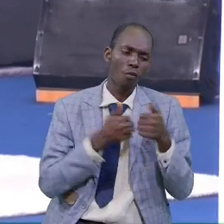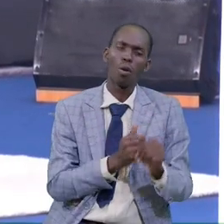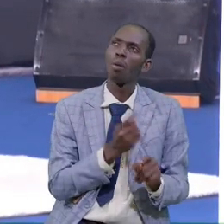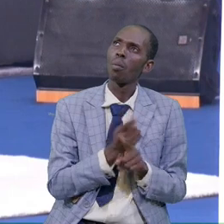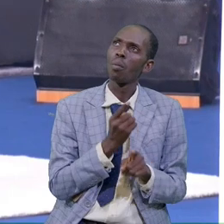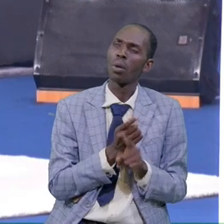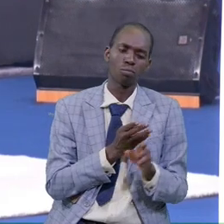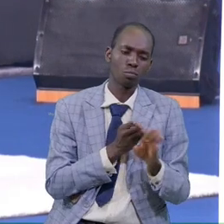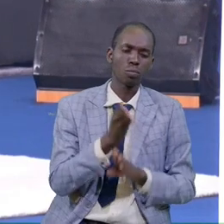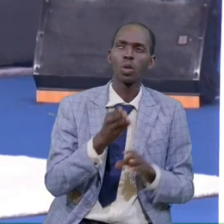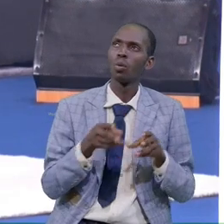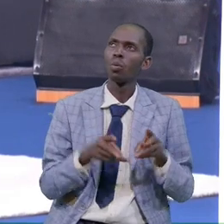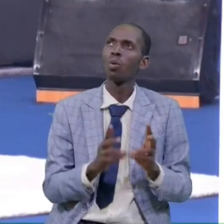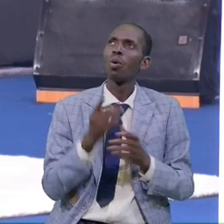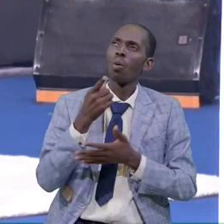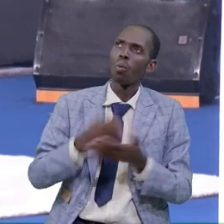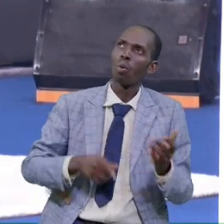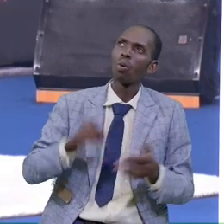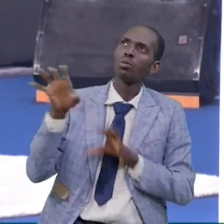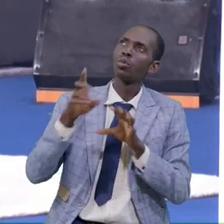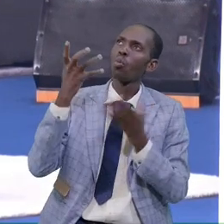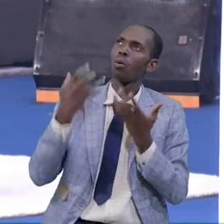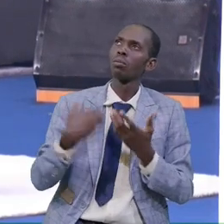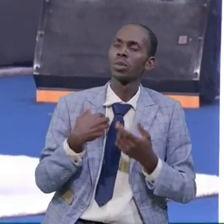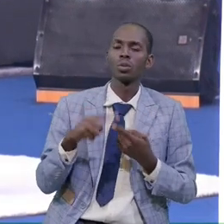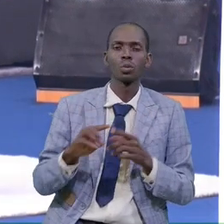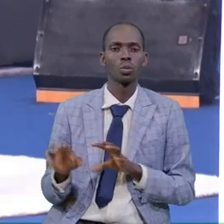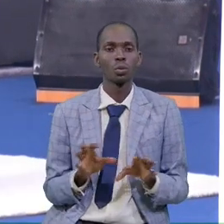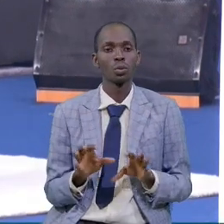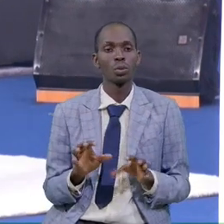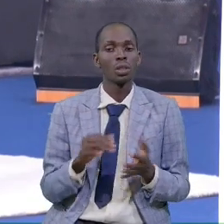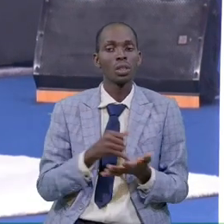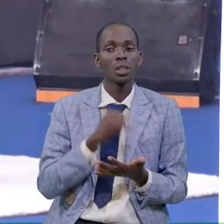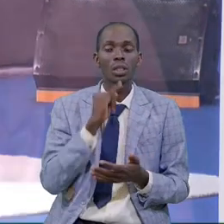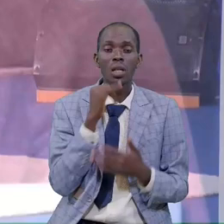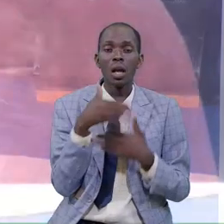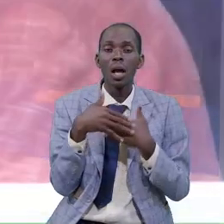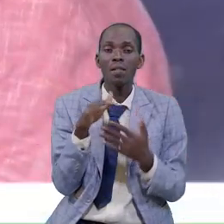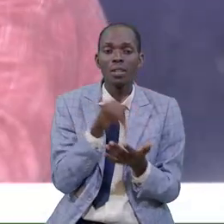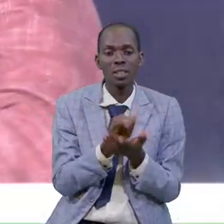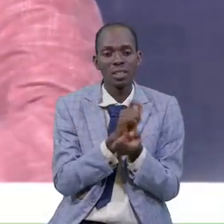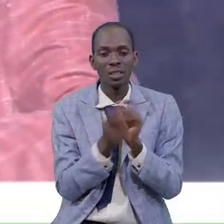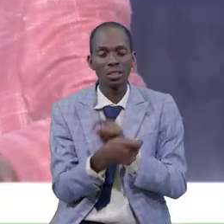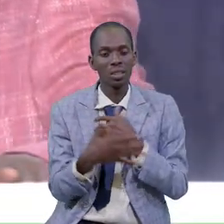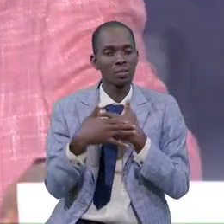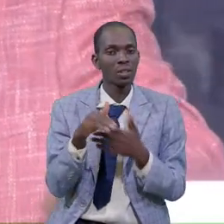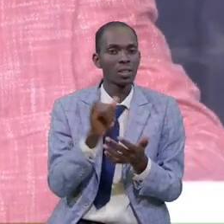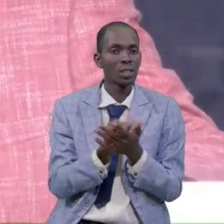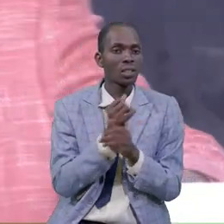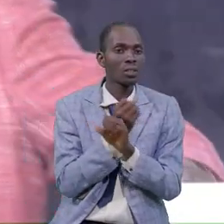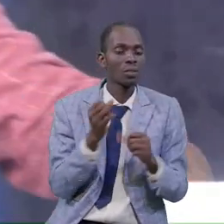toi. Qu'est-ce que tu veux que je fasse? C'est après ce changement, après ce salut, après